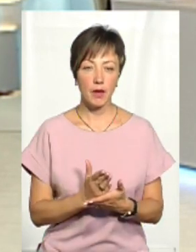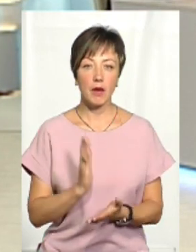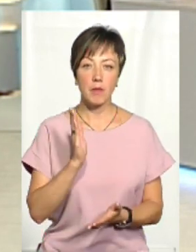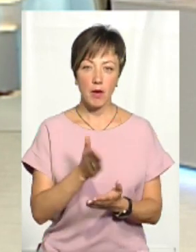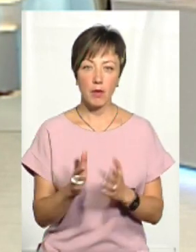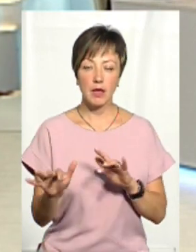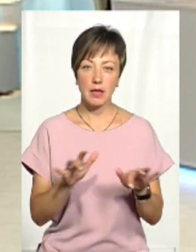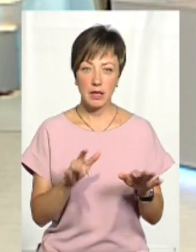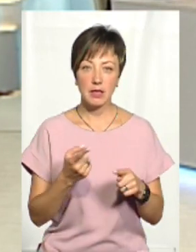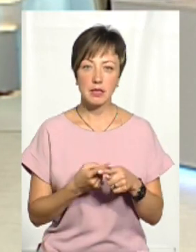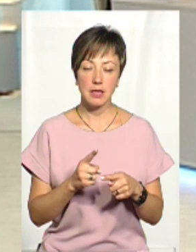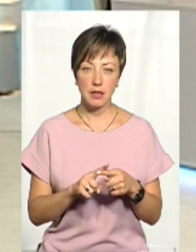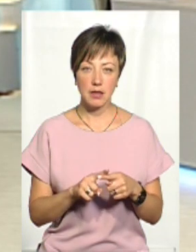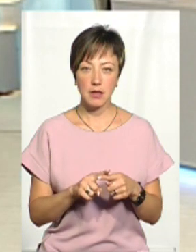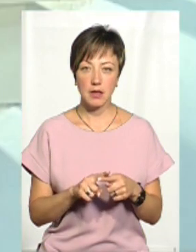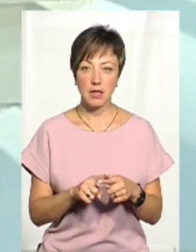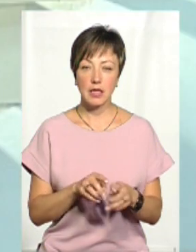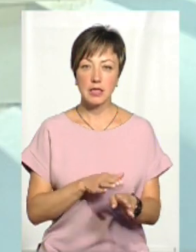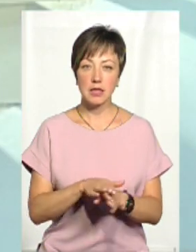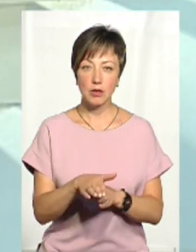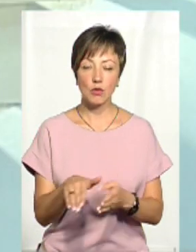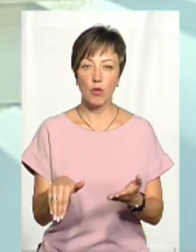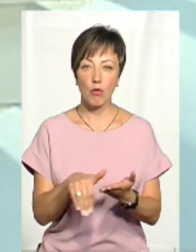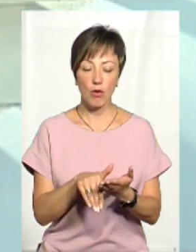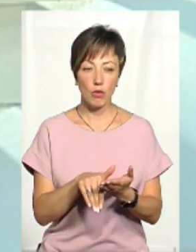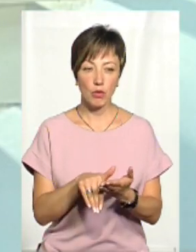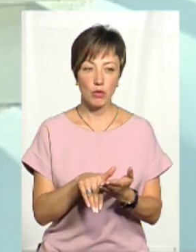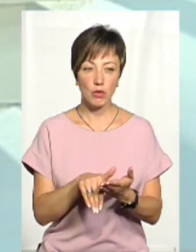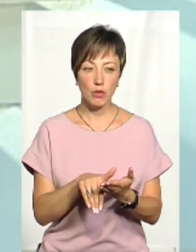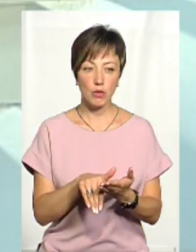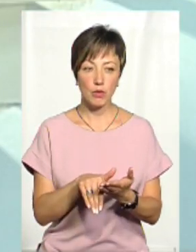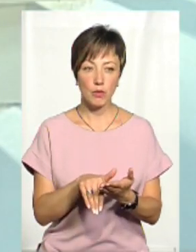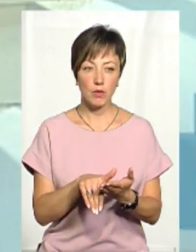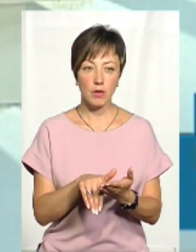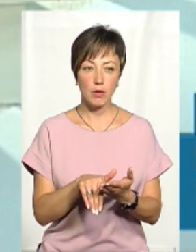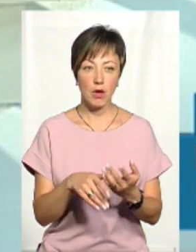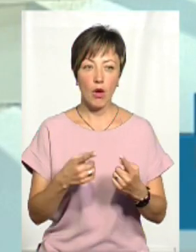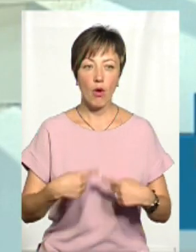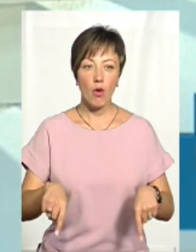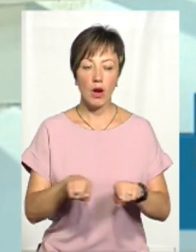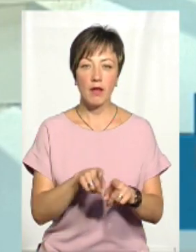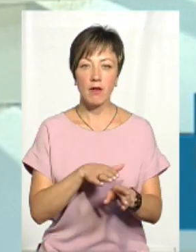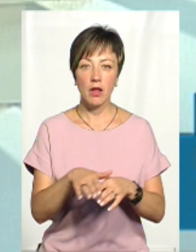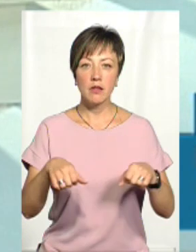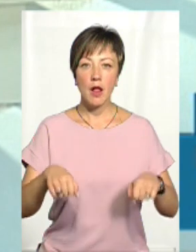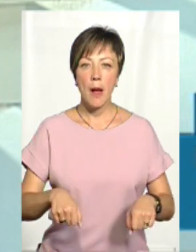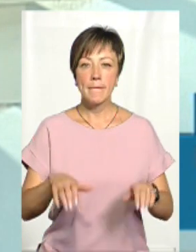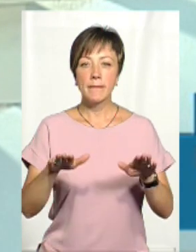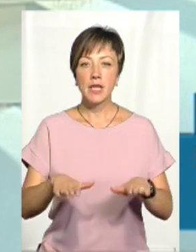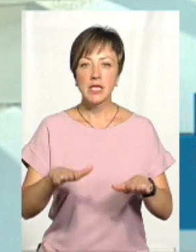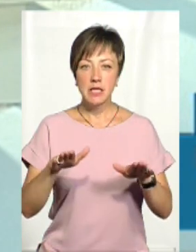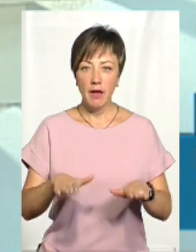пряму дію. Пряма дія – вона здійснюється за допомогою органів виконавчої влади, тобто